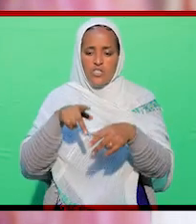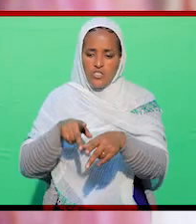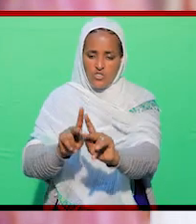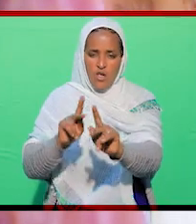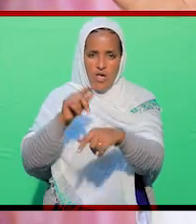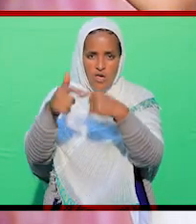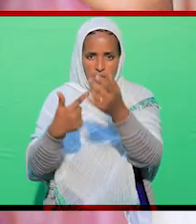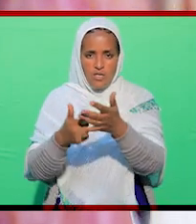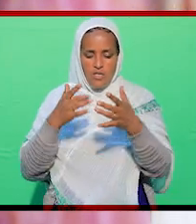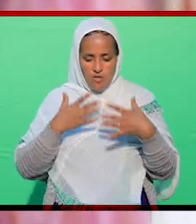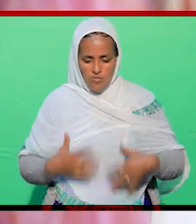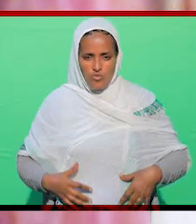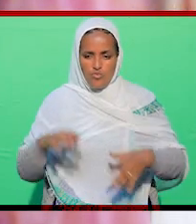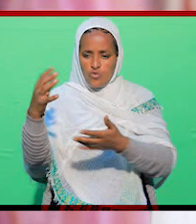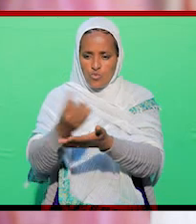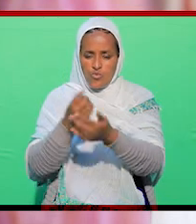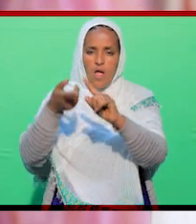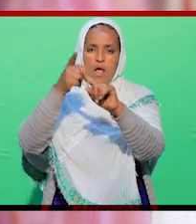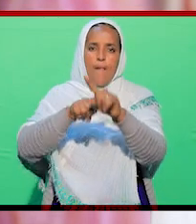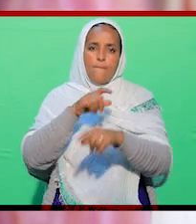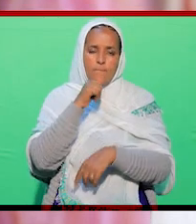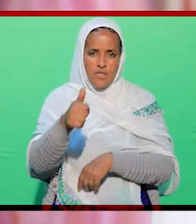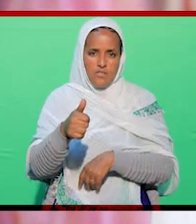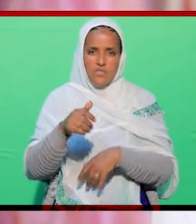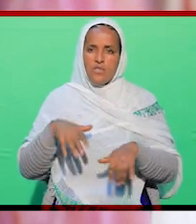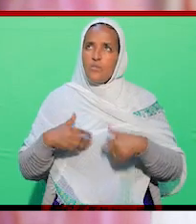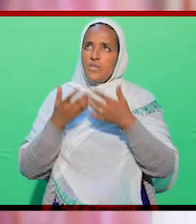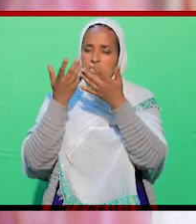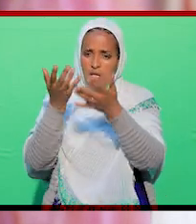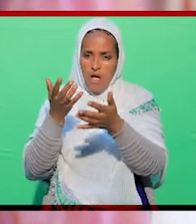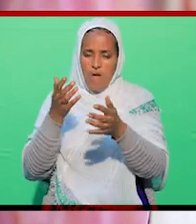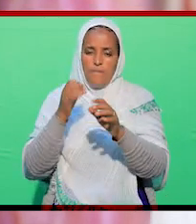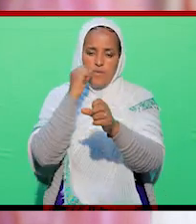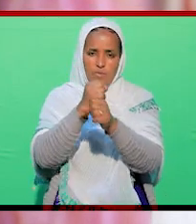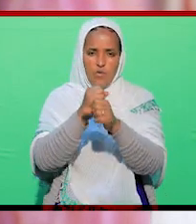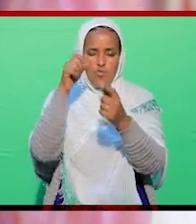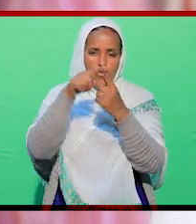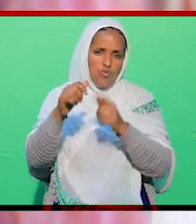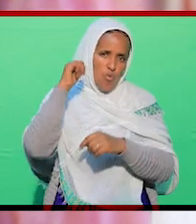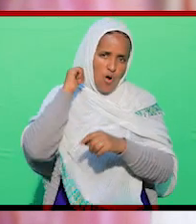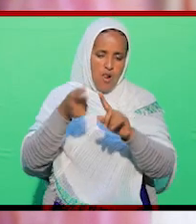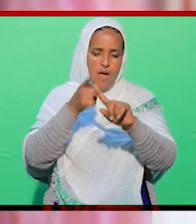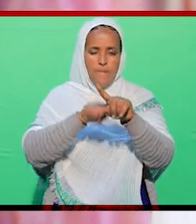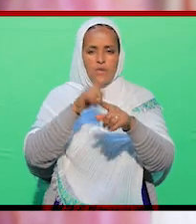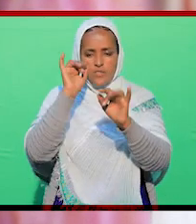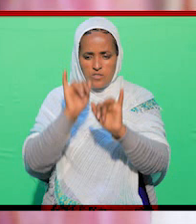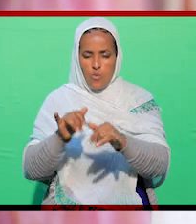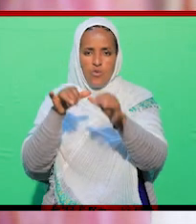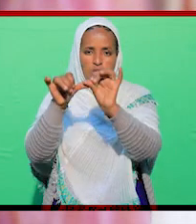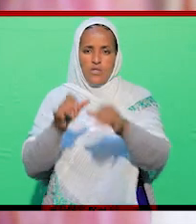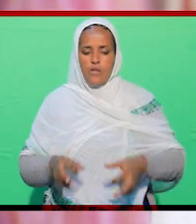ያን ጊዜ ወደ እርሻ የሄደም ልብሱን ሊወስድ አይመለስ ብሎ ነው የገለጸው። በንስሐ በምግባር ያለም ወደኋላ